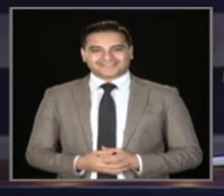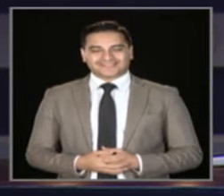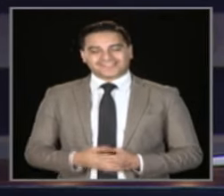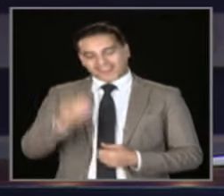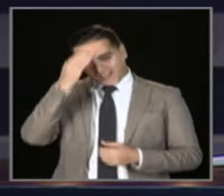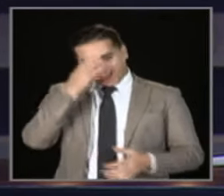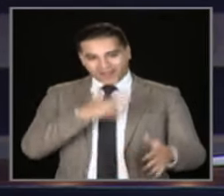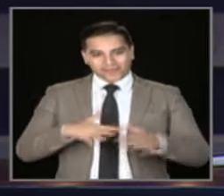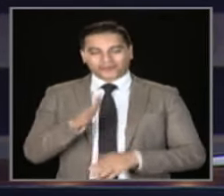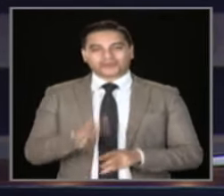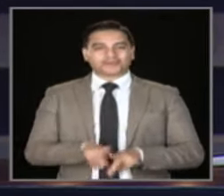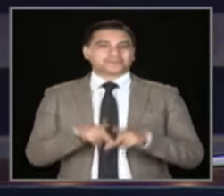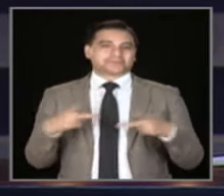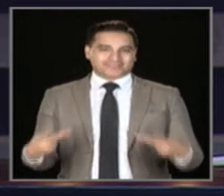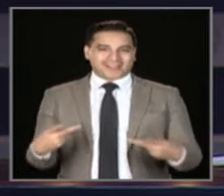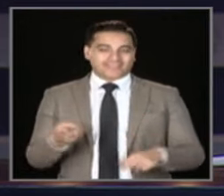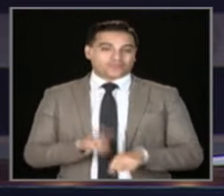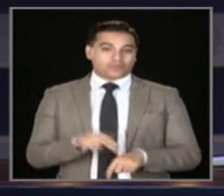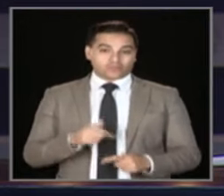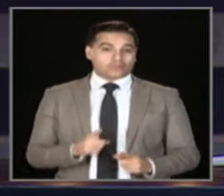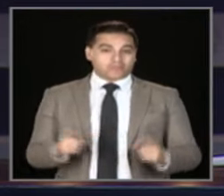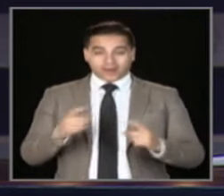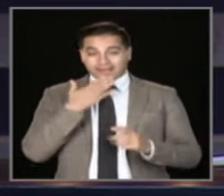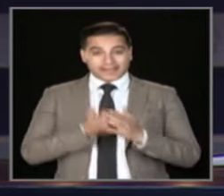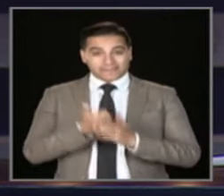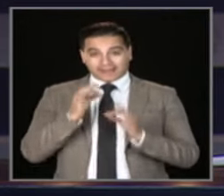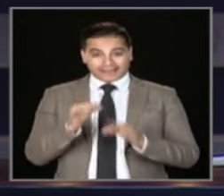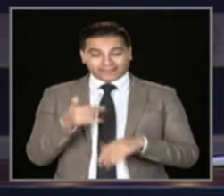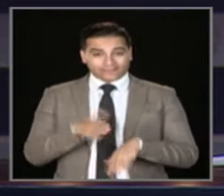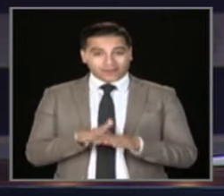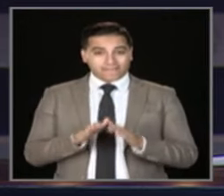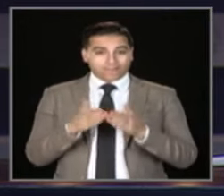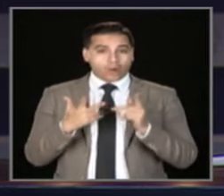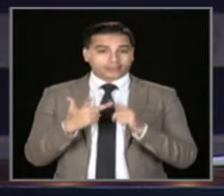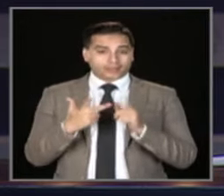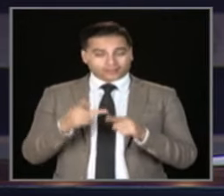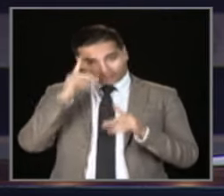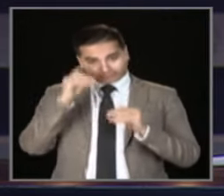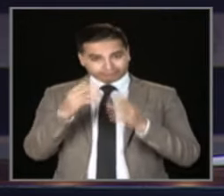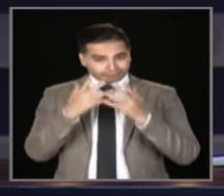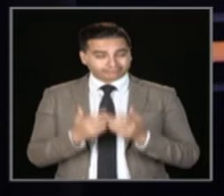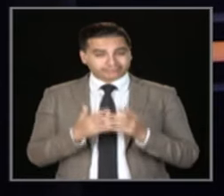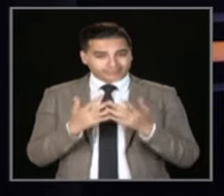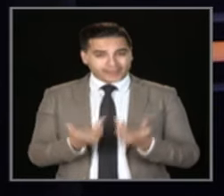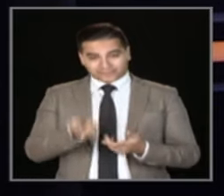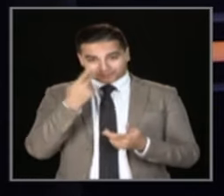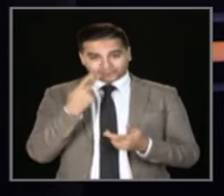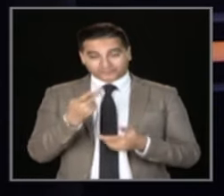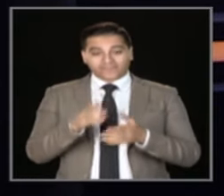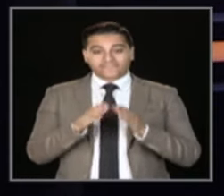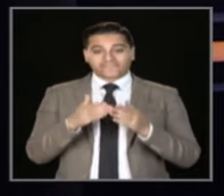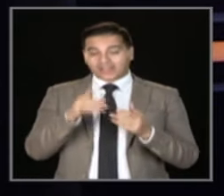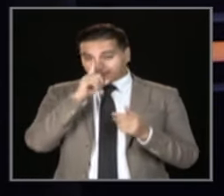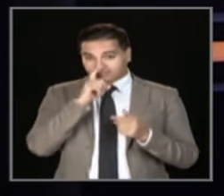العباقره قادرون باختلاف ومباراه جميله جدا في المجموعه الثالثه وفكركم بالنتيجه خان